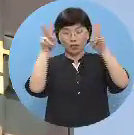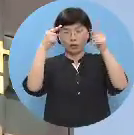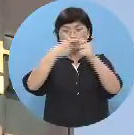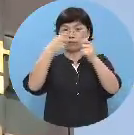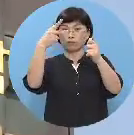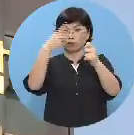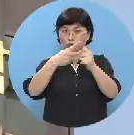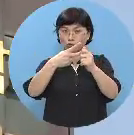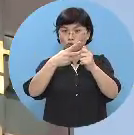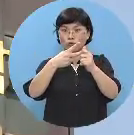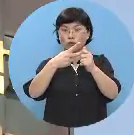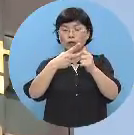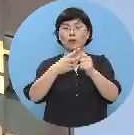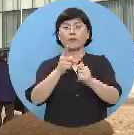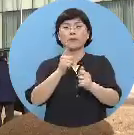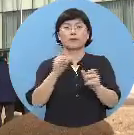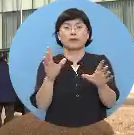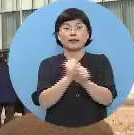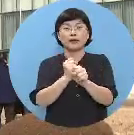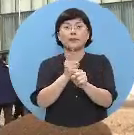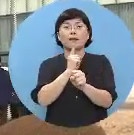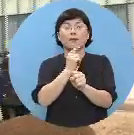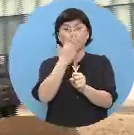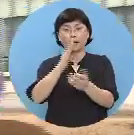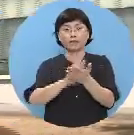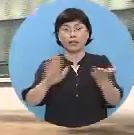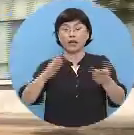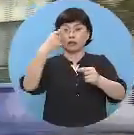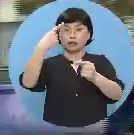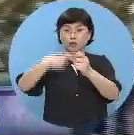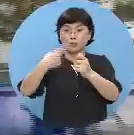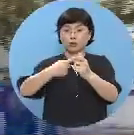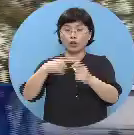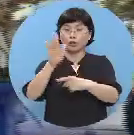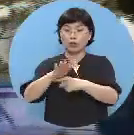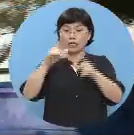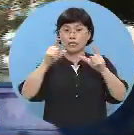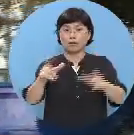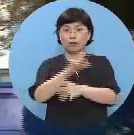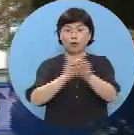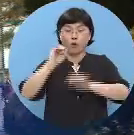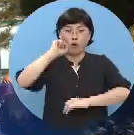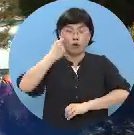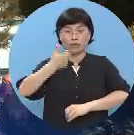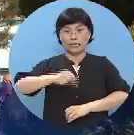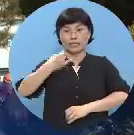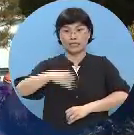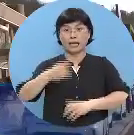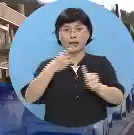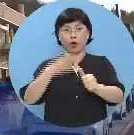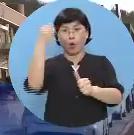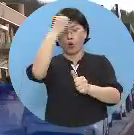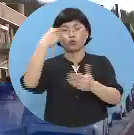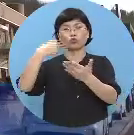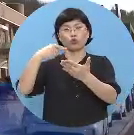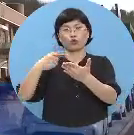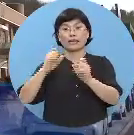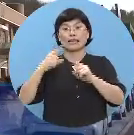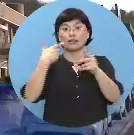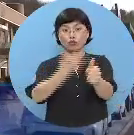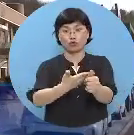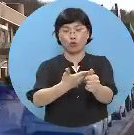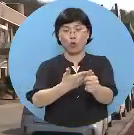두 가지로 말씀드릴 수 있습니다. 첫 번째는 농어촌 지역의 취약계층 자녀들에게 고등교육